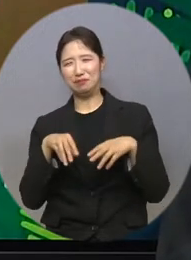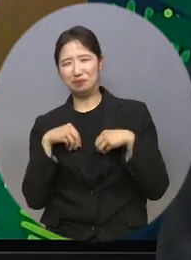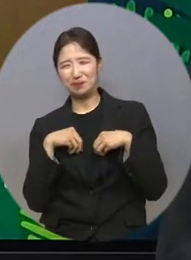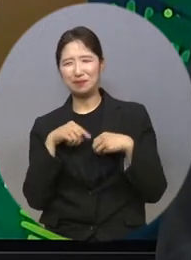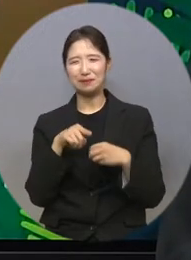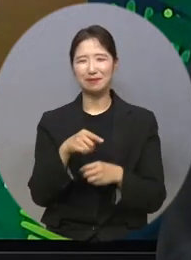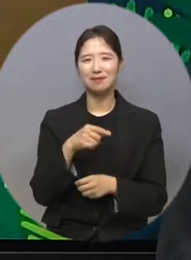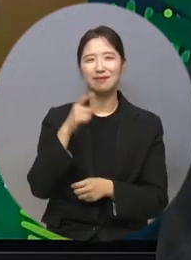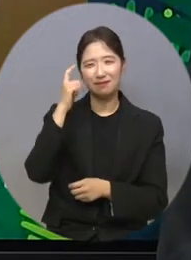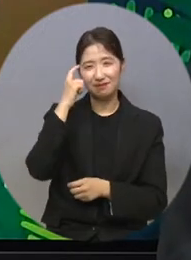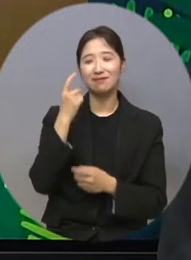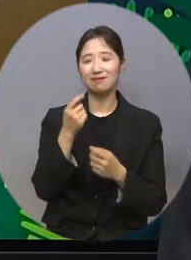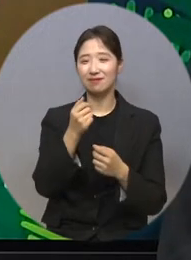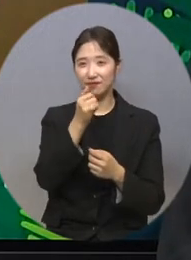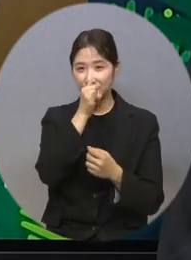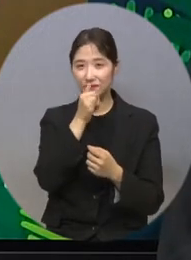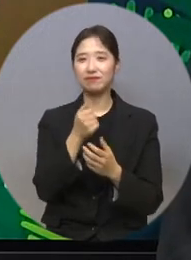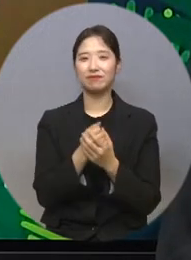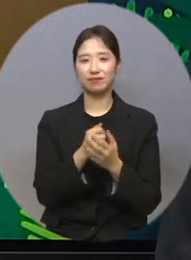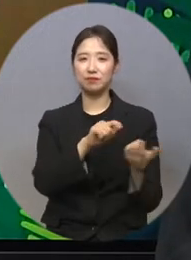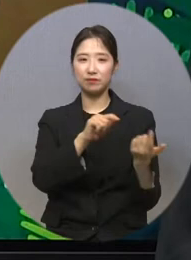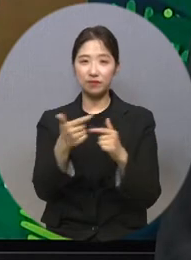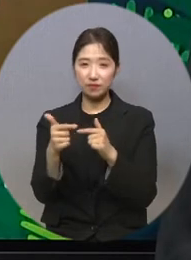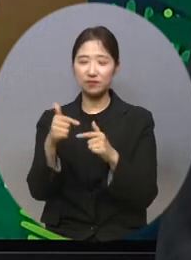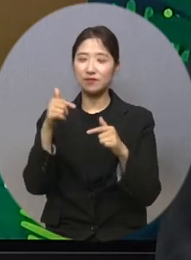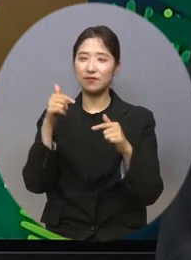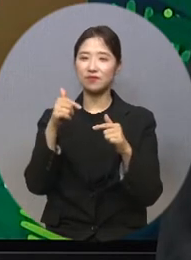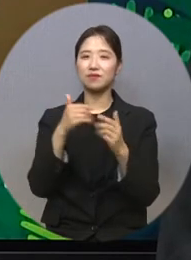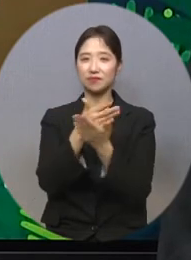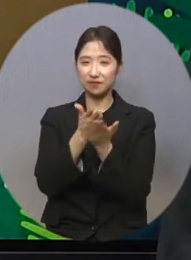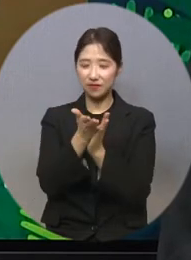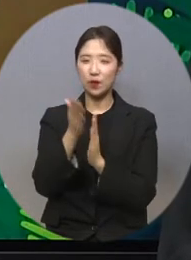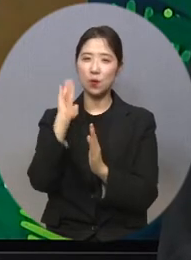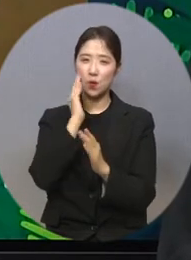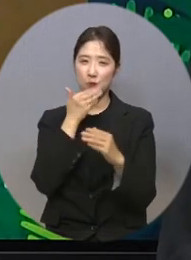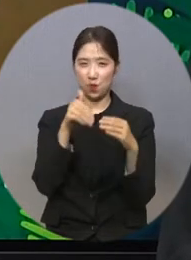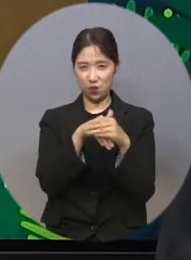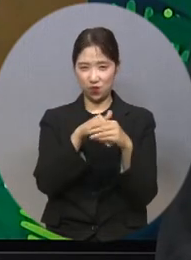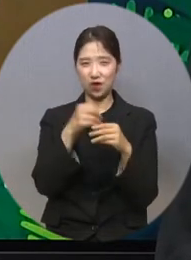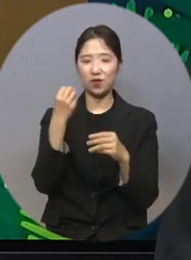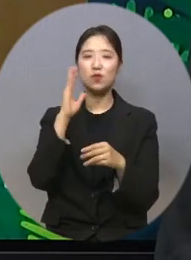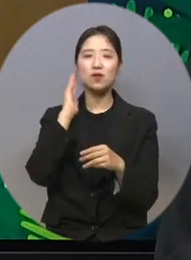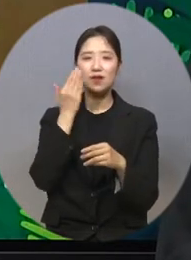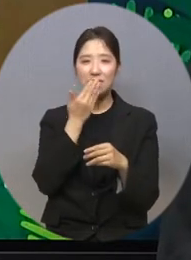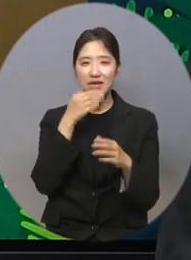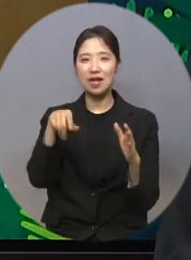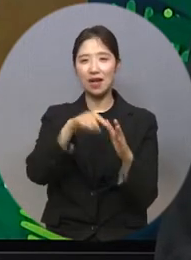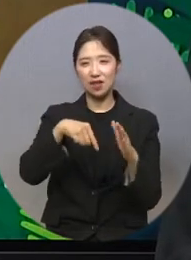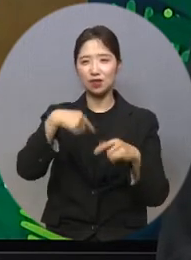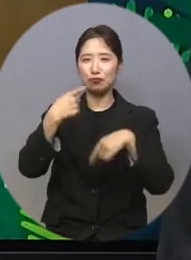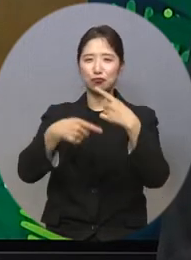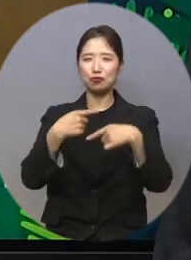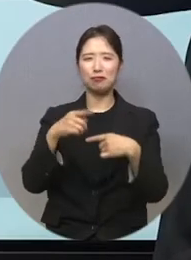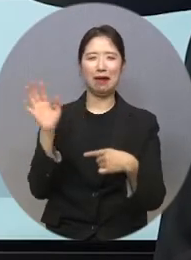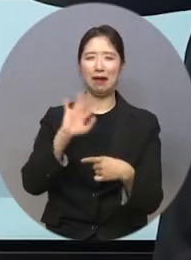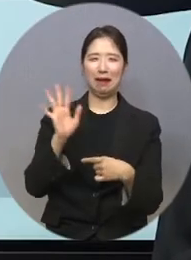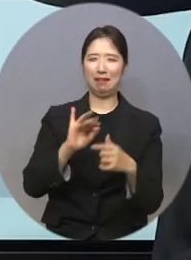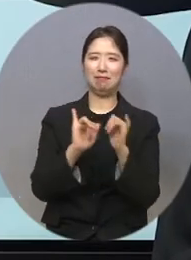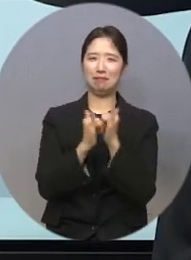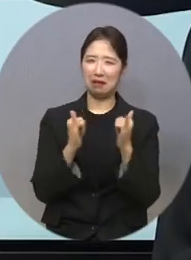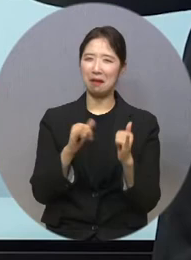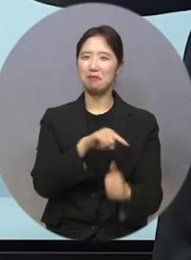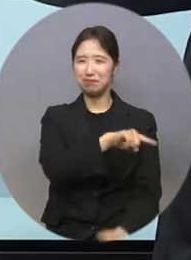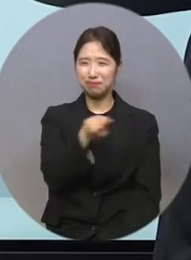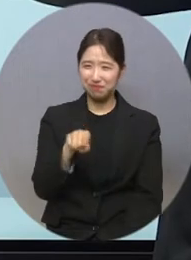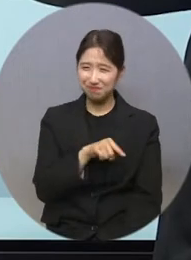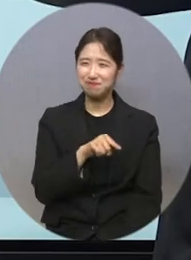나오긴 하잖아요. 그래서 여러 가지 측면에서 농인 문화 또 이제 청각장애인 안에서도 수어를 사용하지 않으려는 움직임